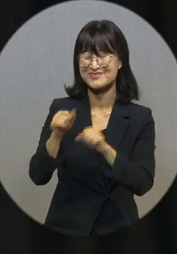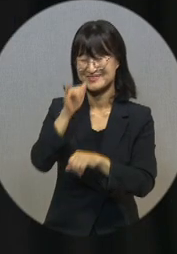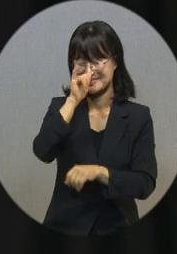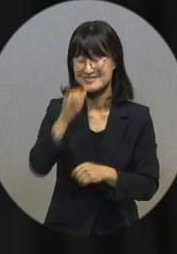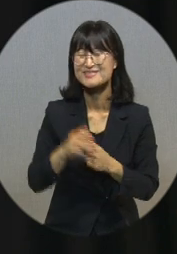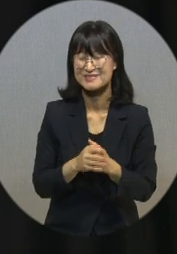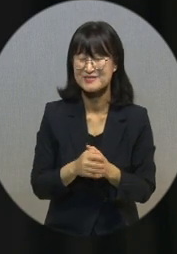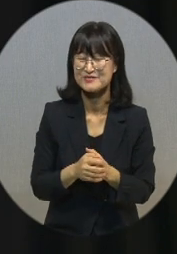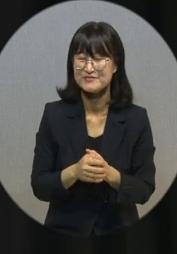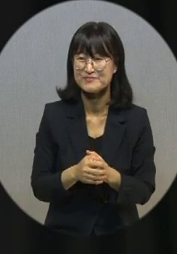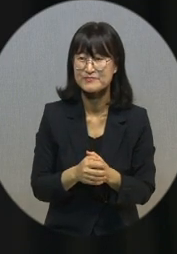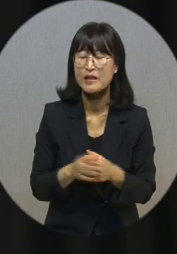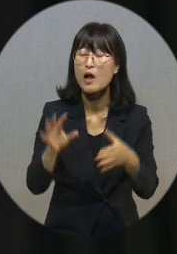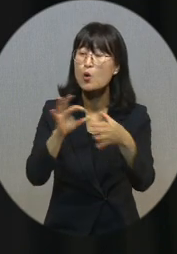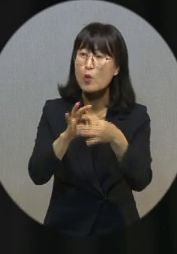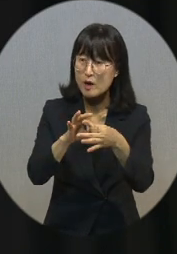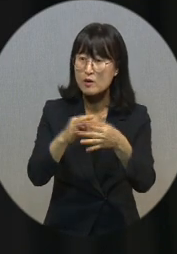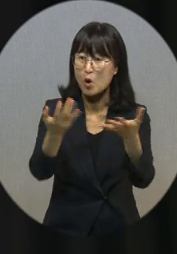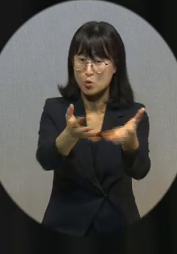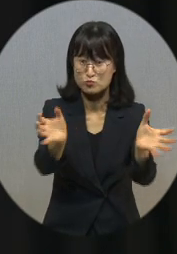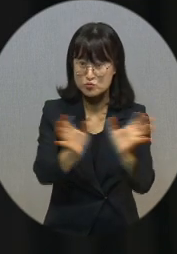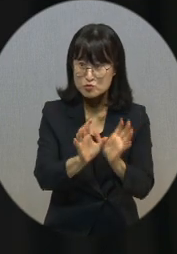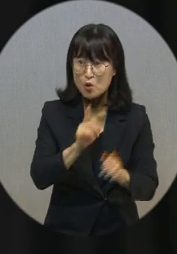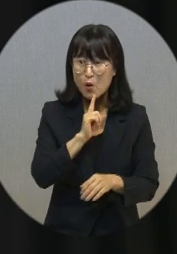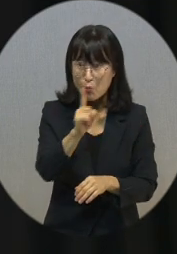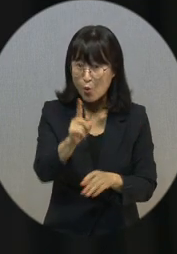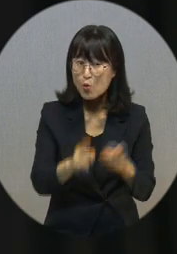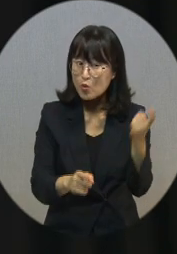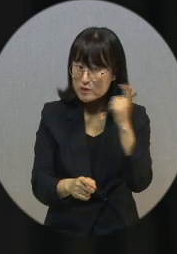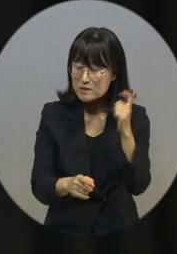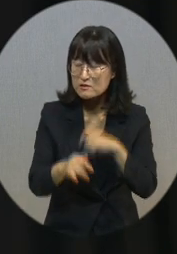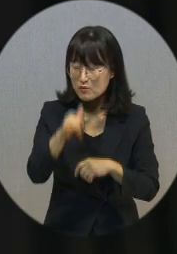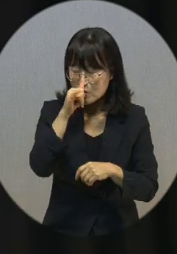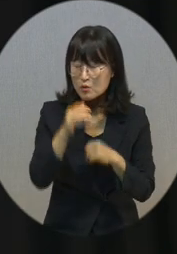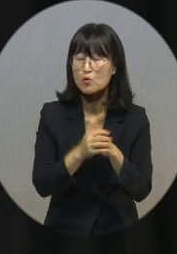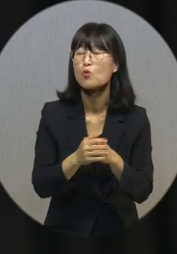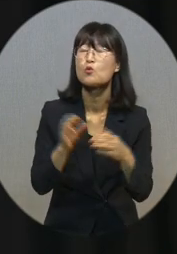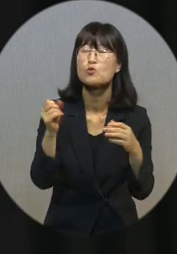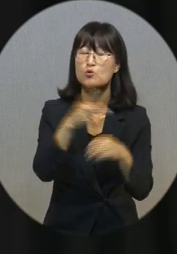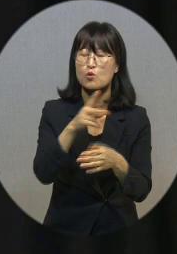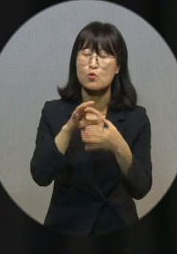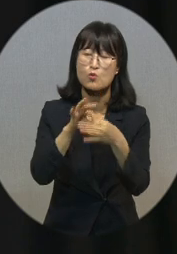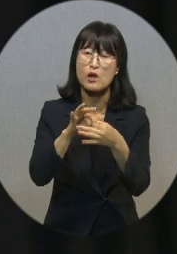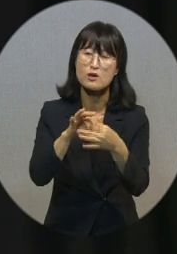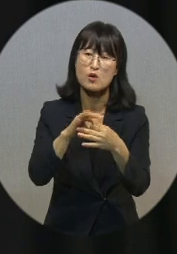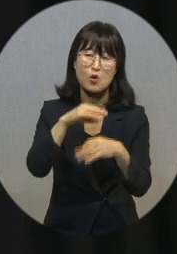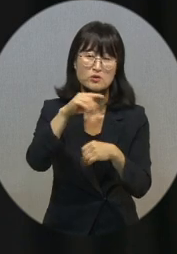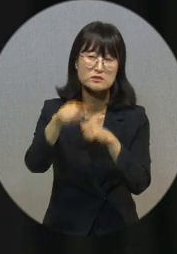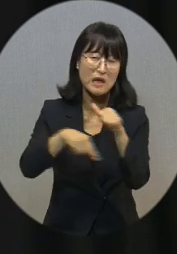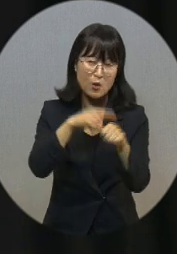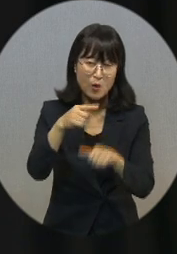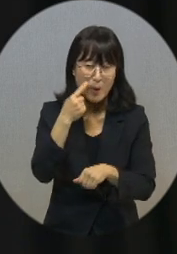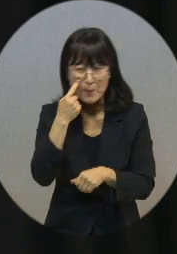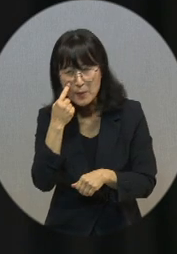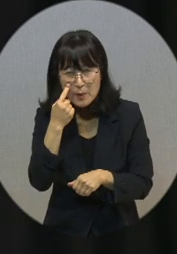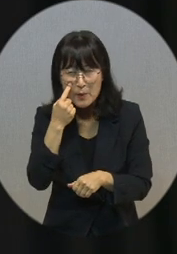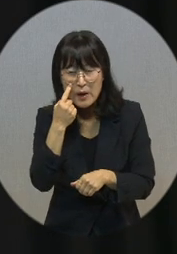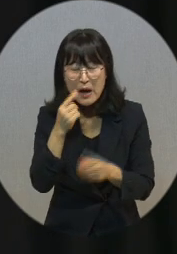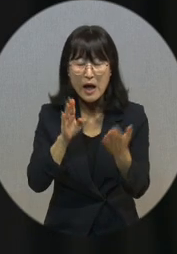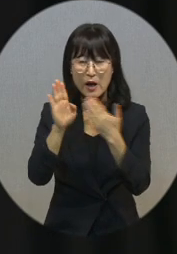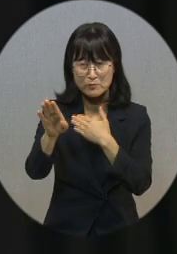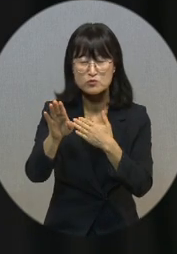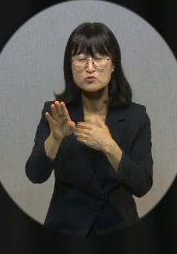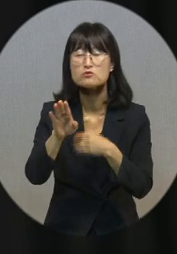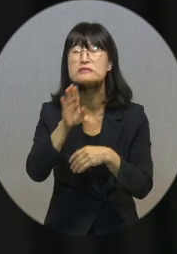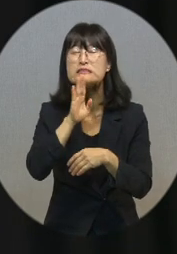이제 관련 부처의 보고도 받고 있고, 네. 네 관련된 내용도 좀 현실화 될 수 있고, 네. 더 많은